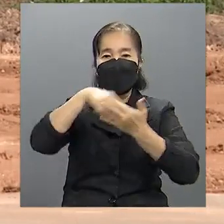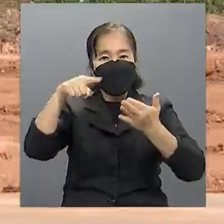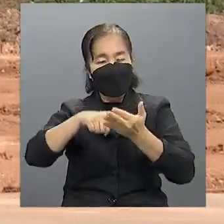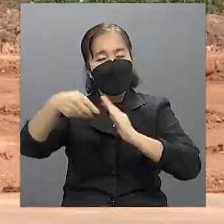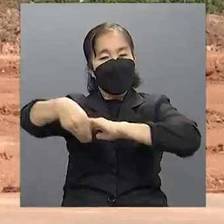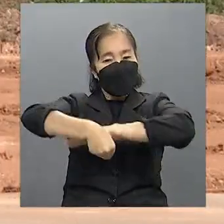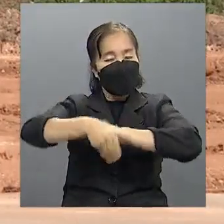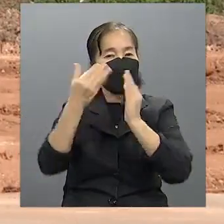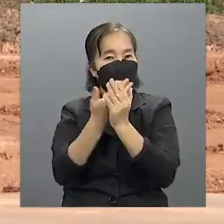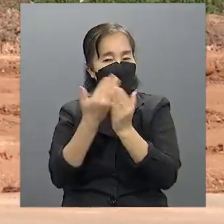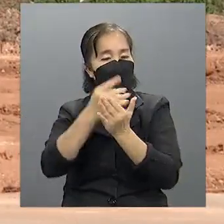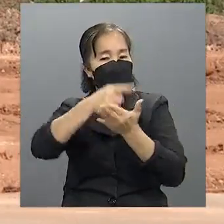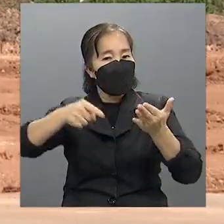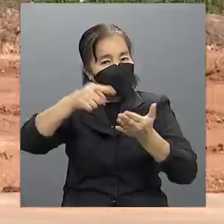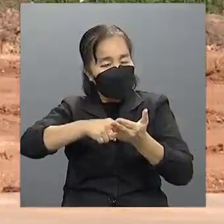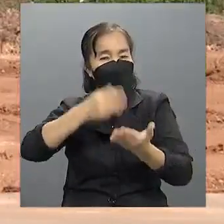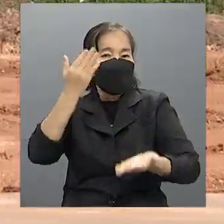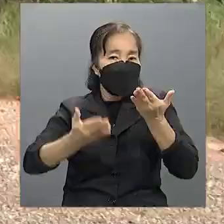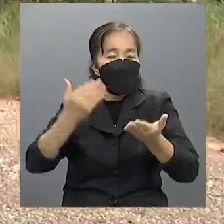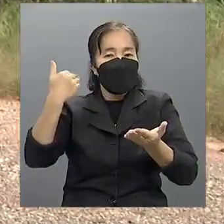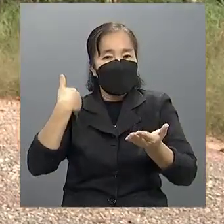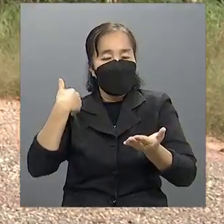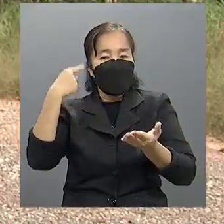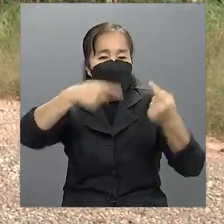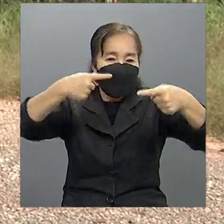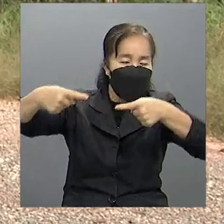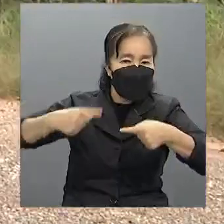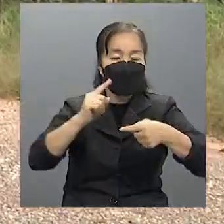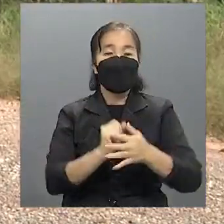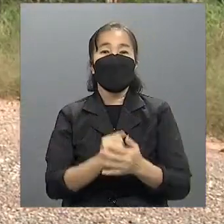การใช้ความรุนแรงในระหว่างการเลือกตั้งซึ่งล่าสุดยัง